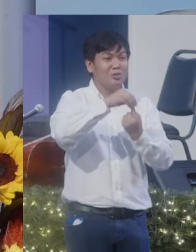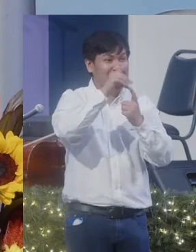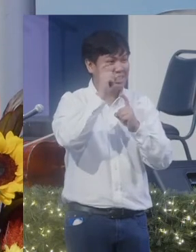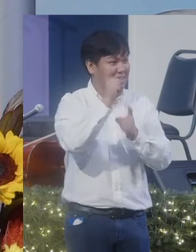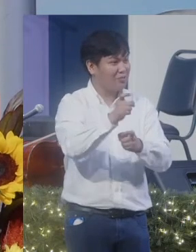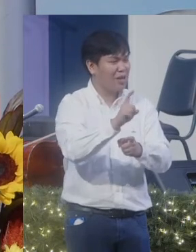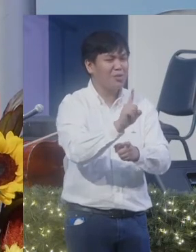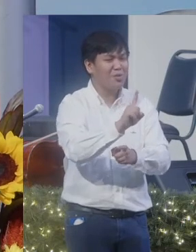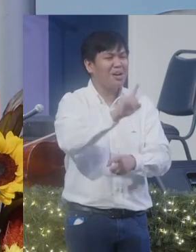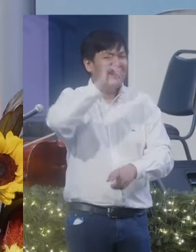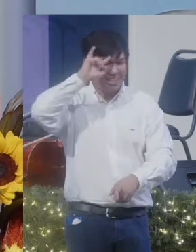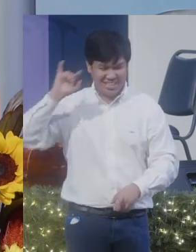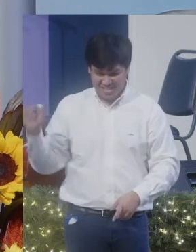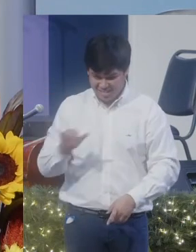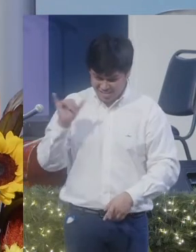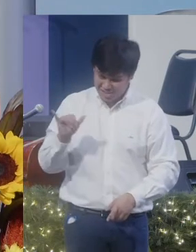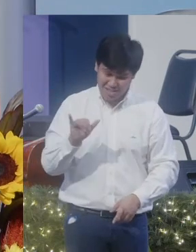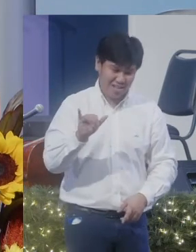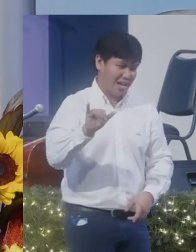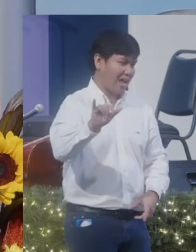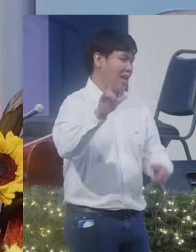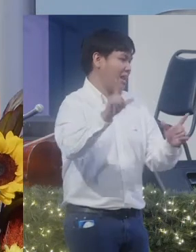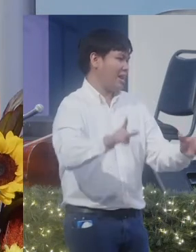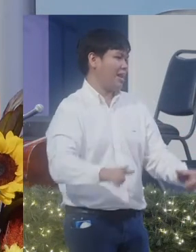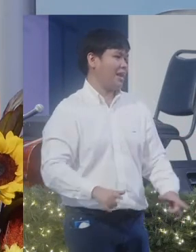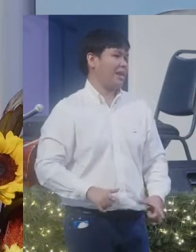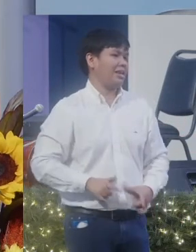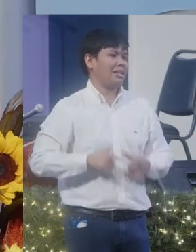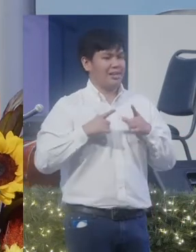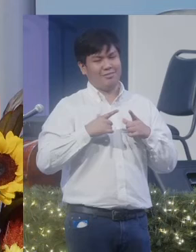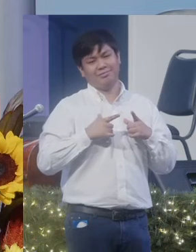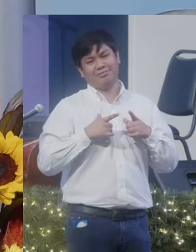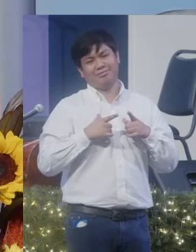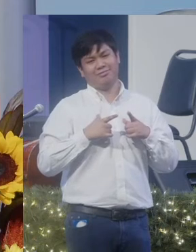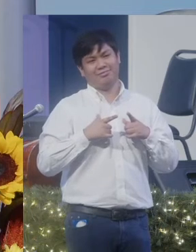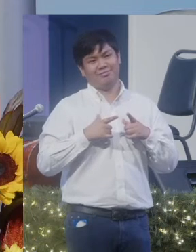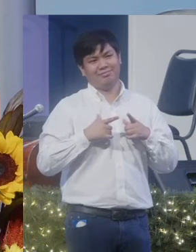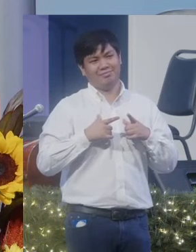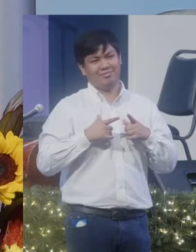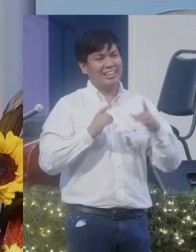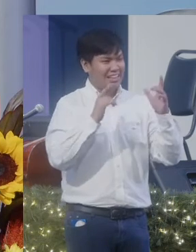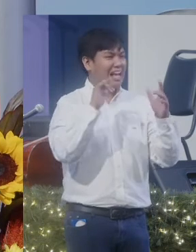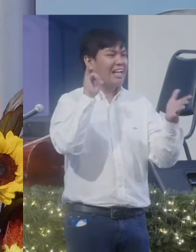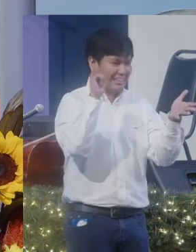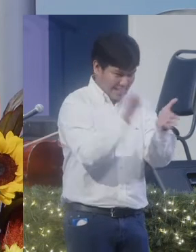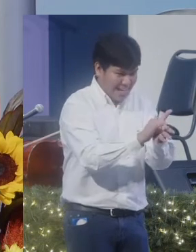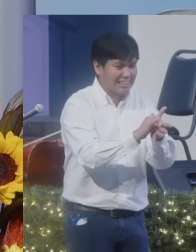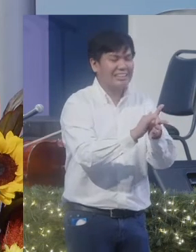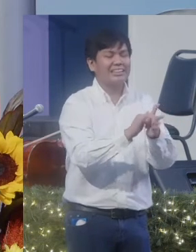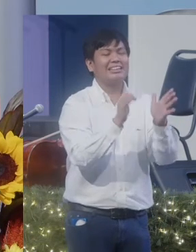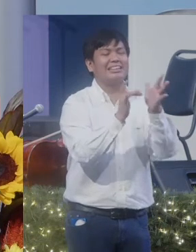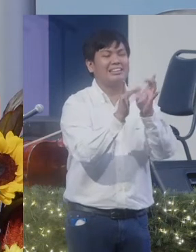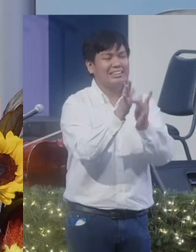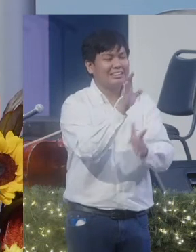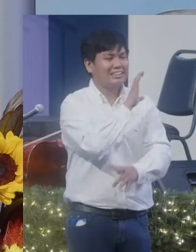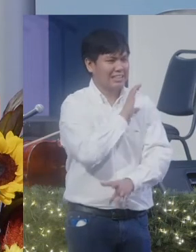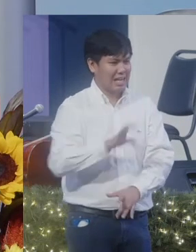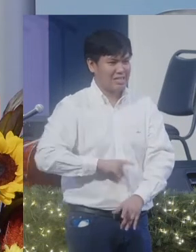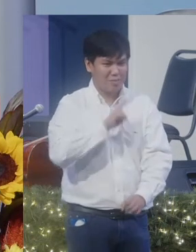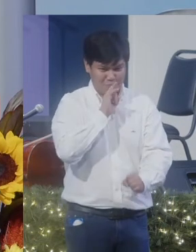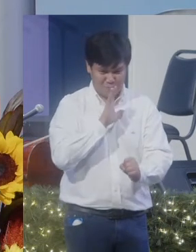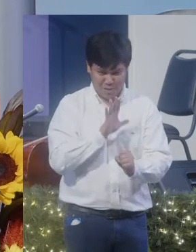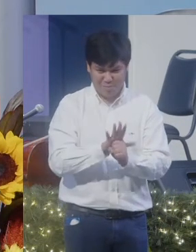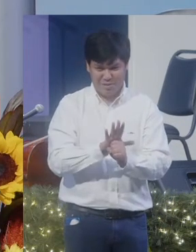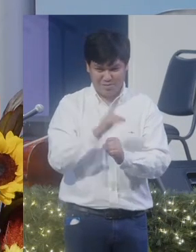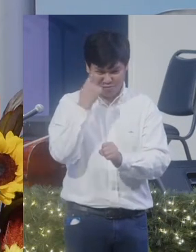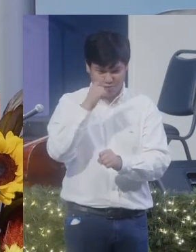many who are first will be last, and the last first. Yung po ang pangako sa atin. Ang pagliligtas ng Diyos ay